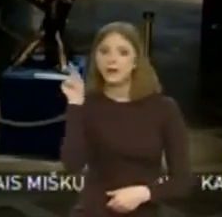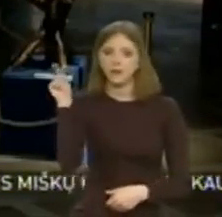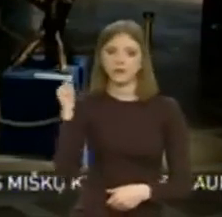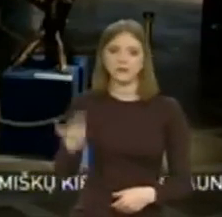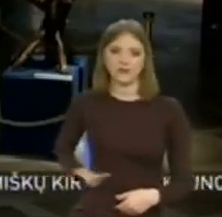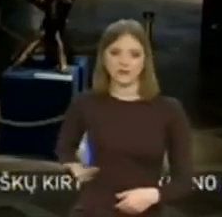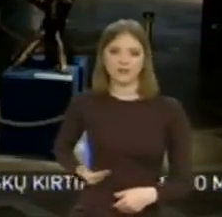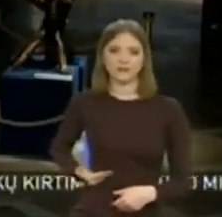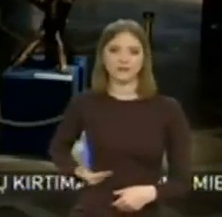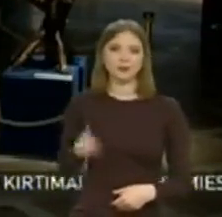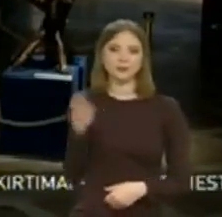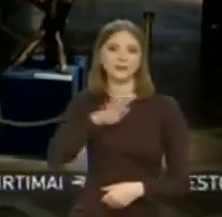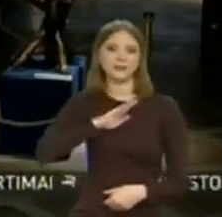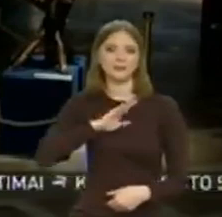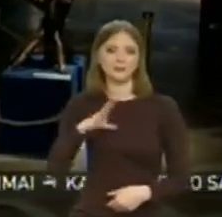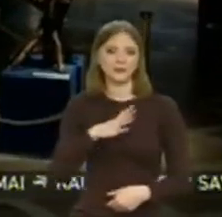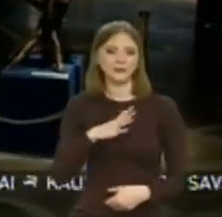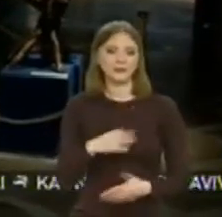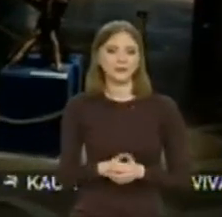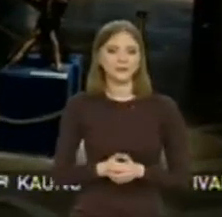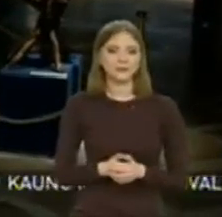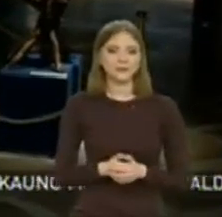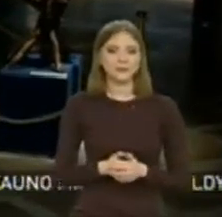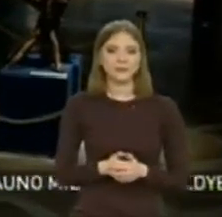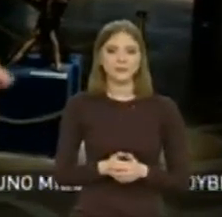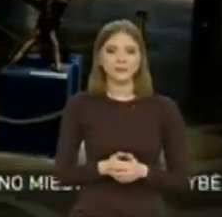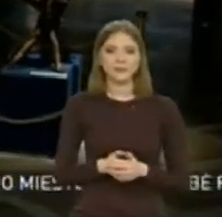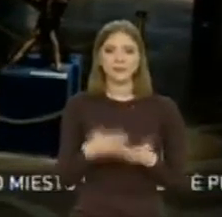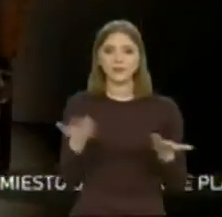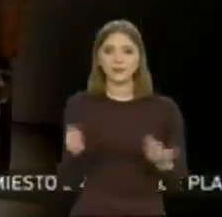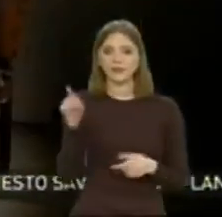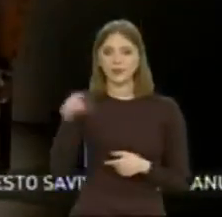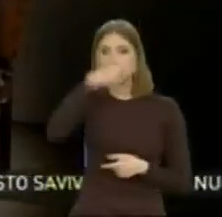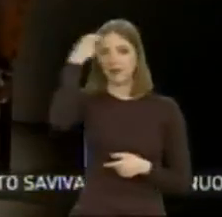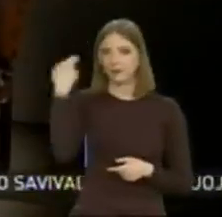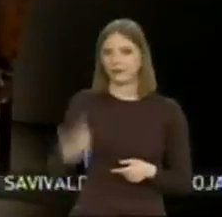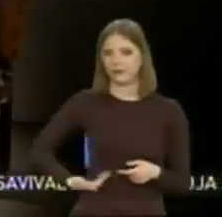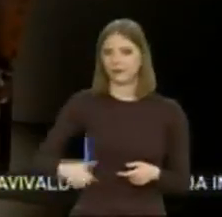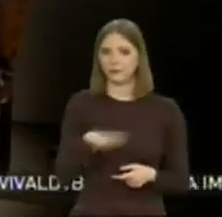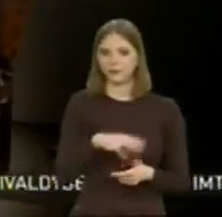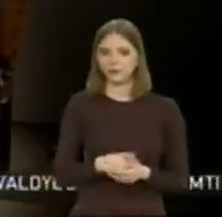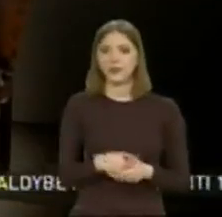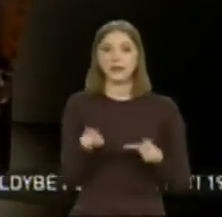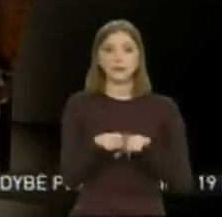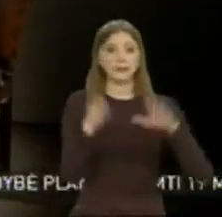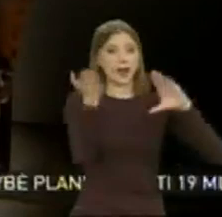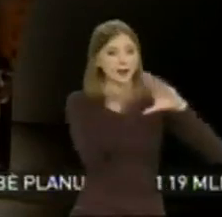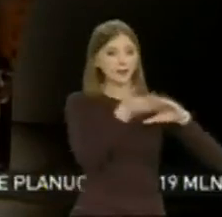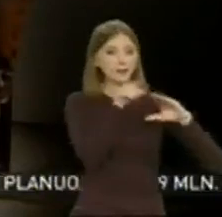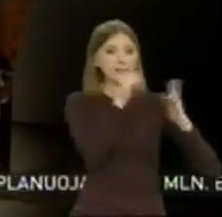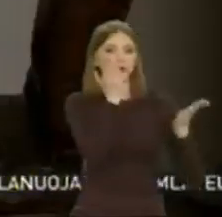viena iš paskutinių vietų, kurį jisai praleido jau gyvendamas Lietuvoje. Archyvose yra išlikęs net pradinės